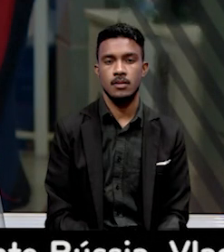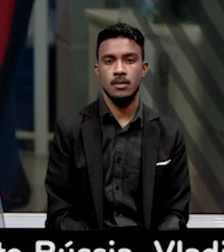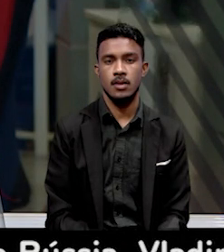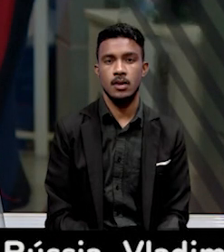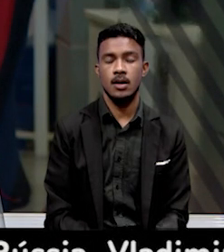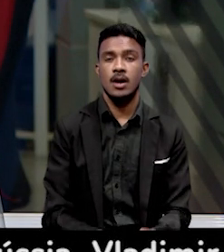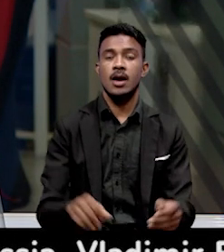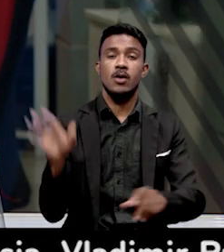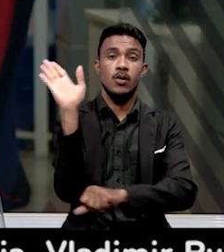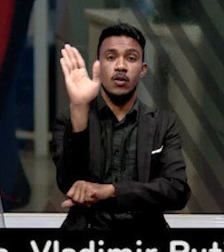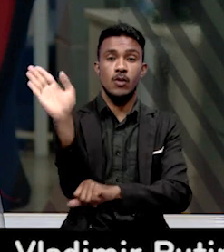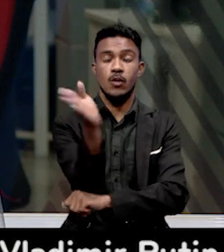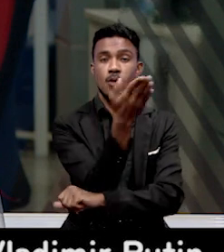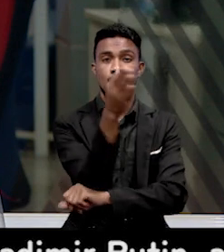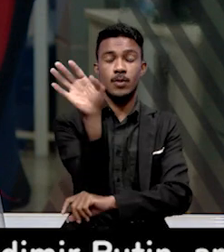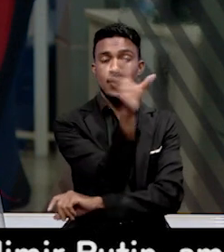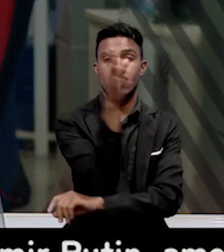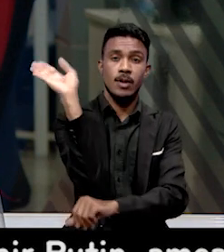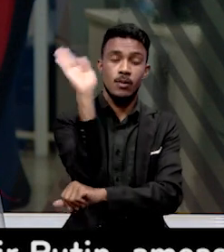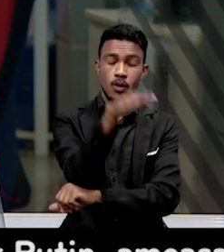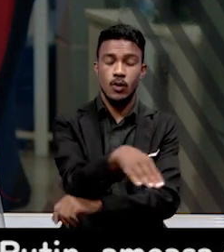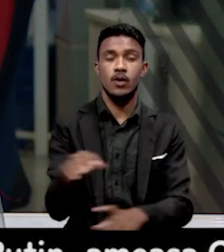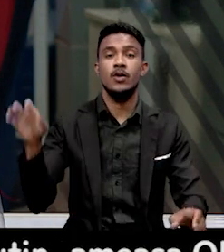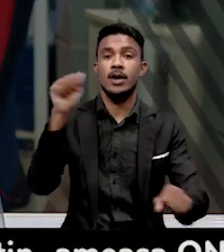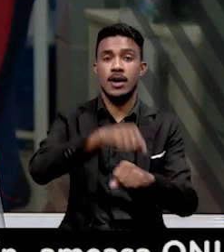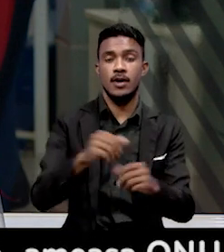Halihung mono ane hang kumnida dini umaya mau bisi villa.